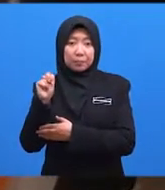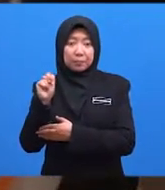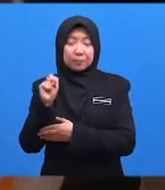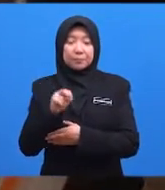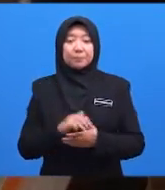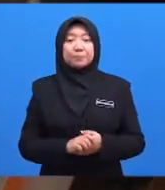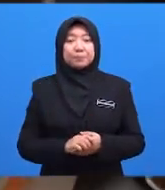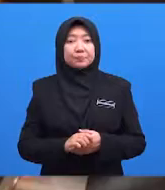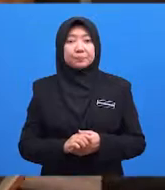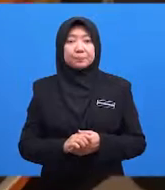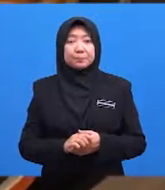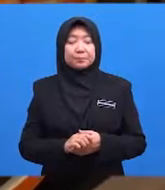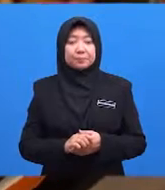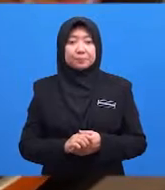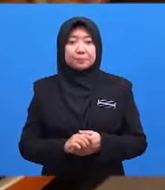1 camca teh.